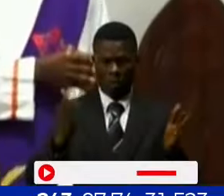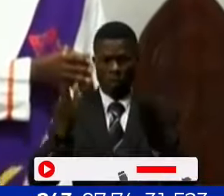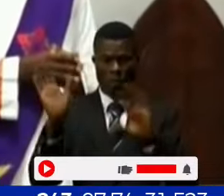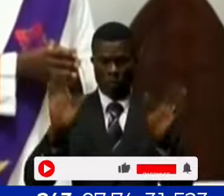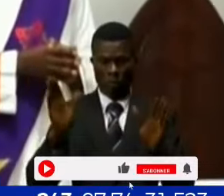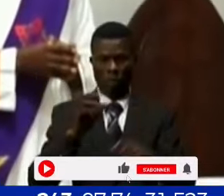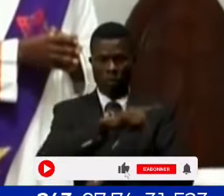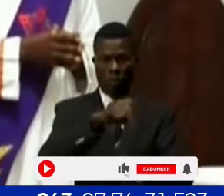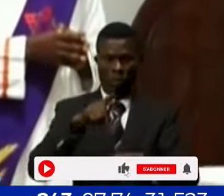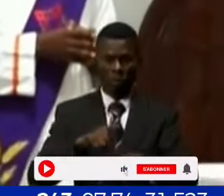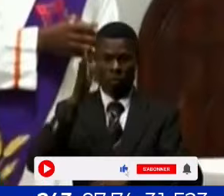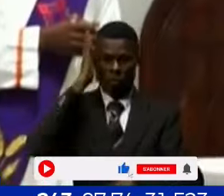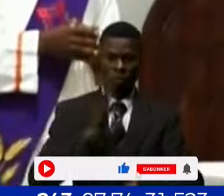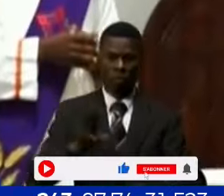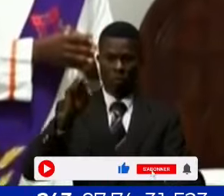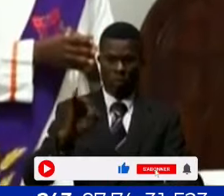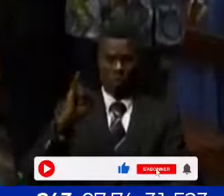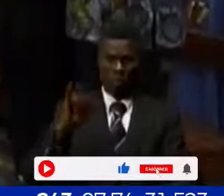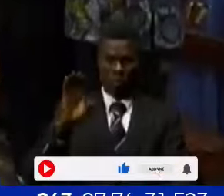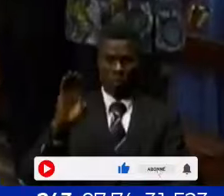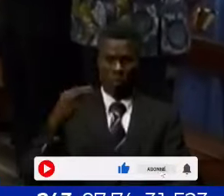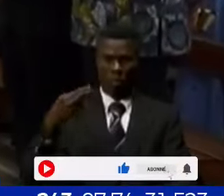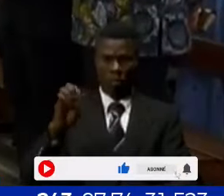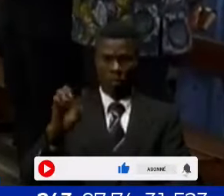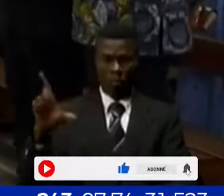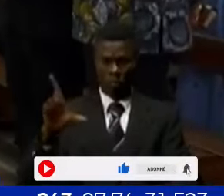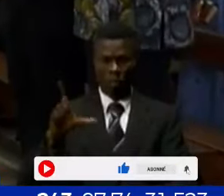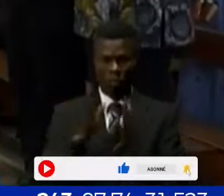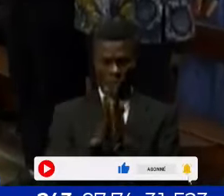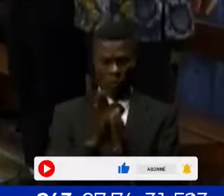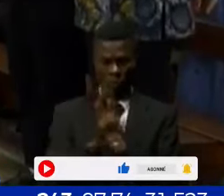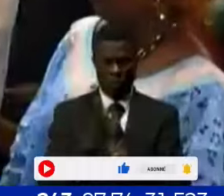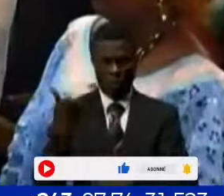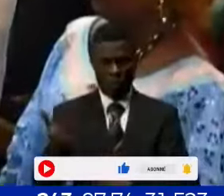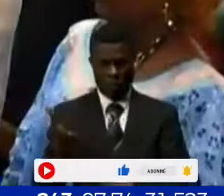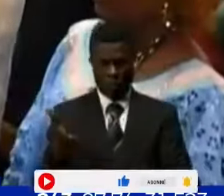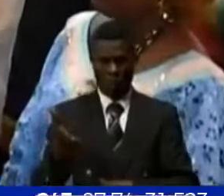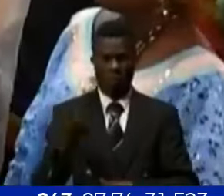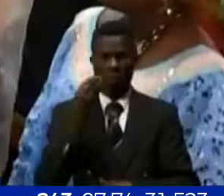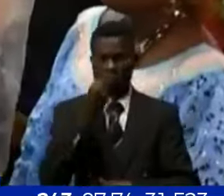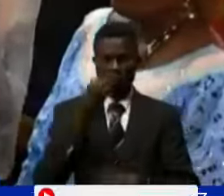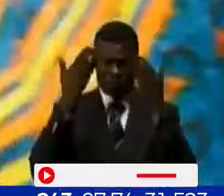en la paroisse Saint-Michel, paroisse qu'il a développée en lui, le sens de l'écoute de l'homélie.